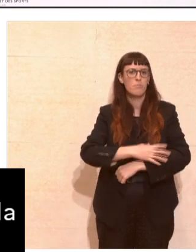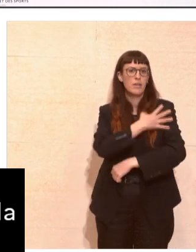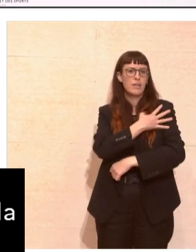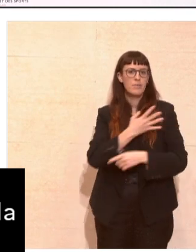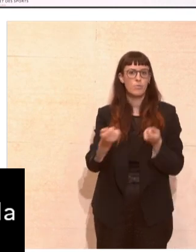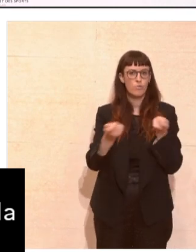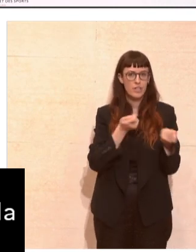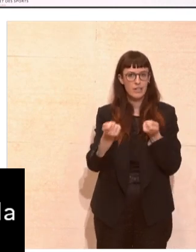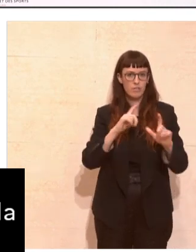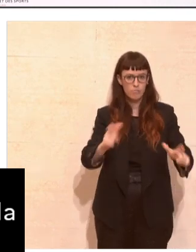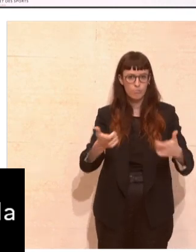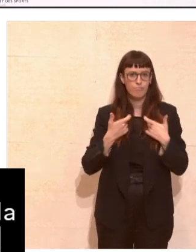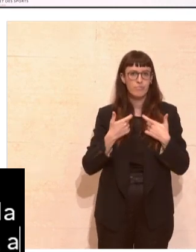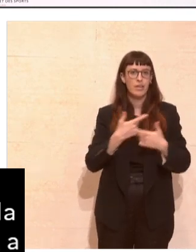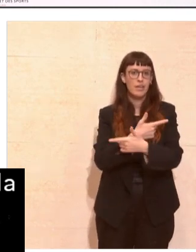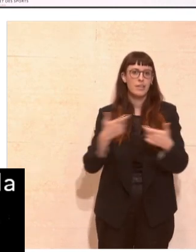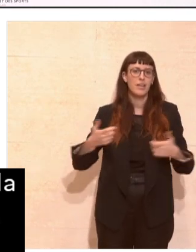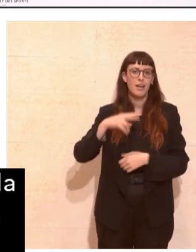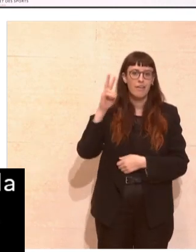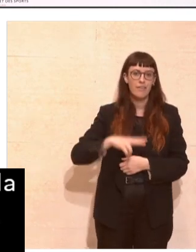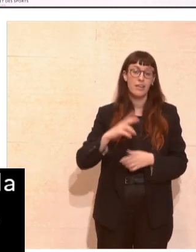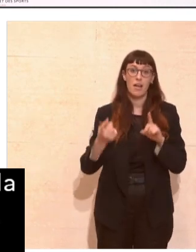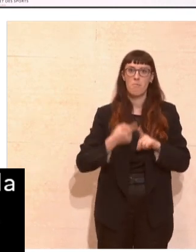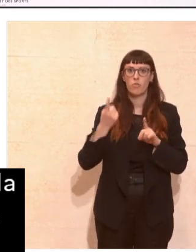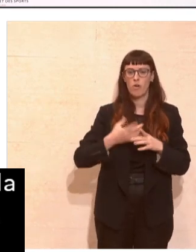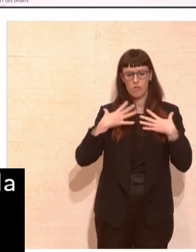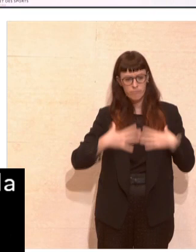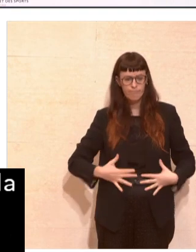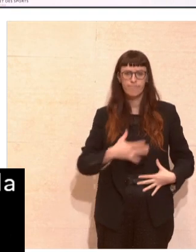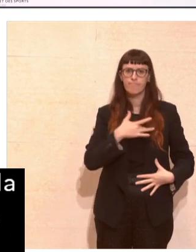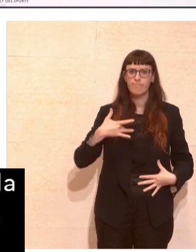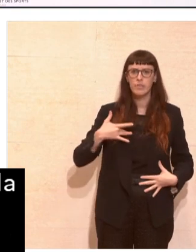bonne quantité est vraiment important pour cette bonne santé mentale et physique.